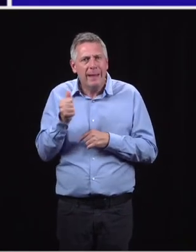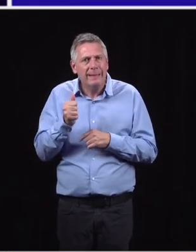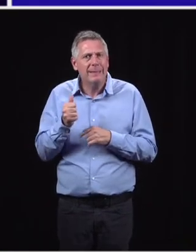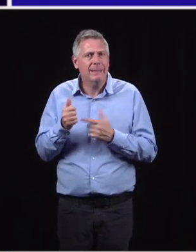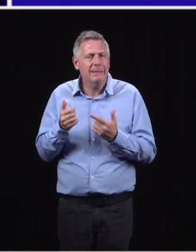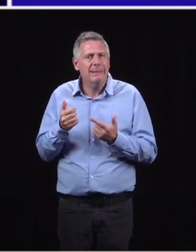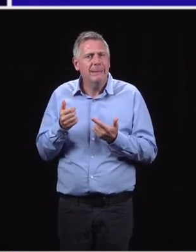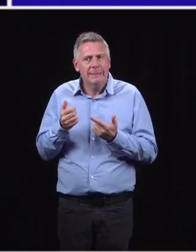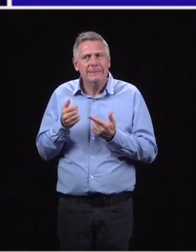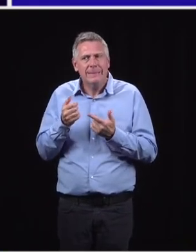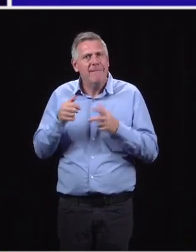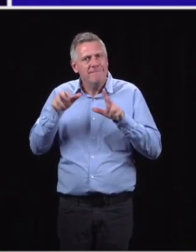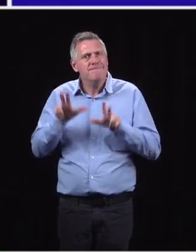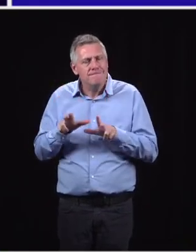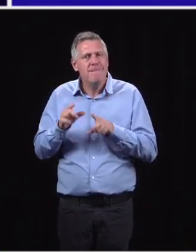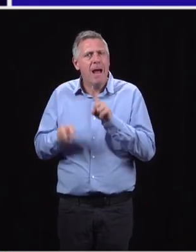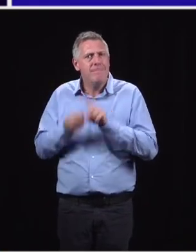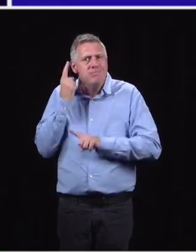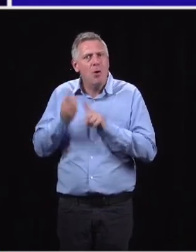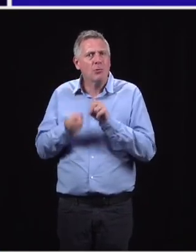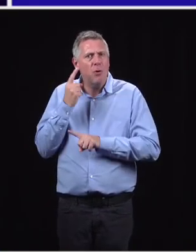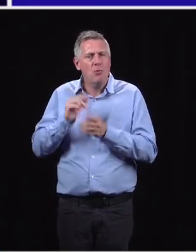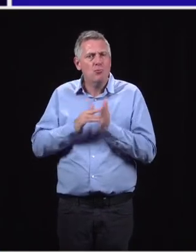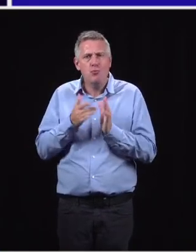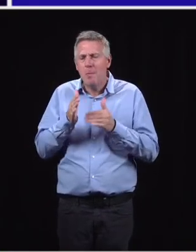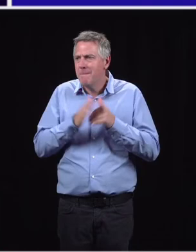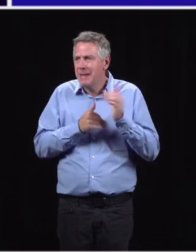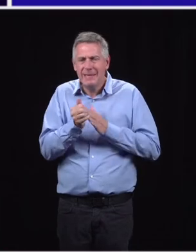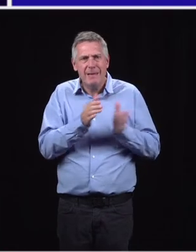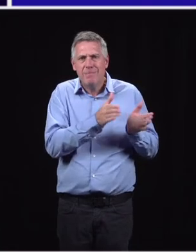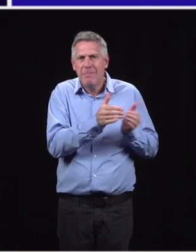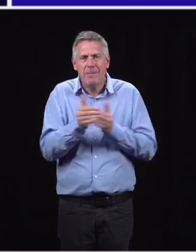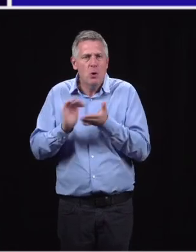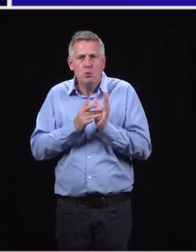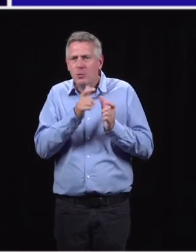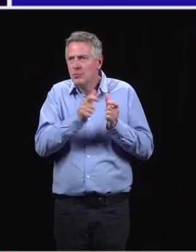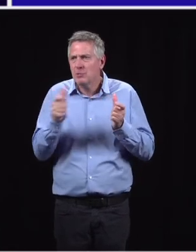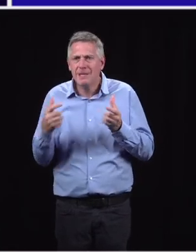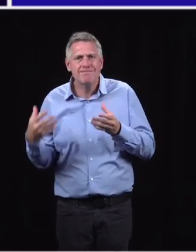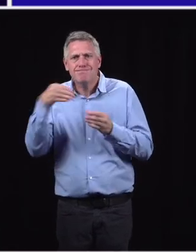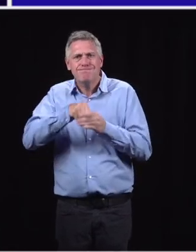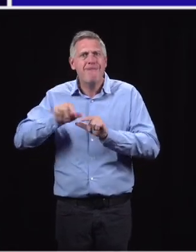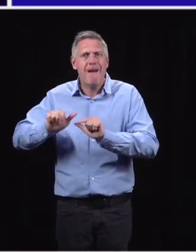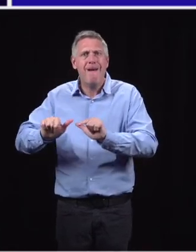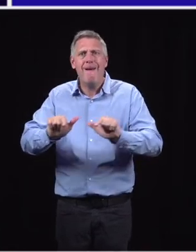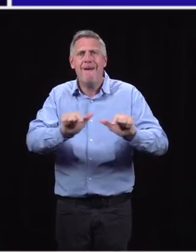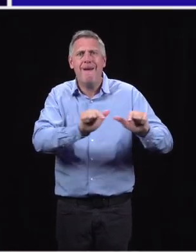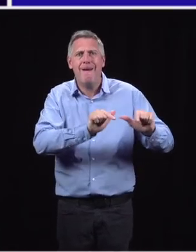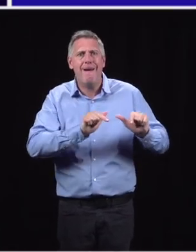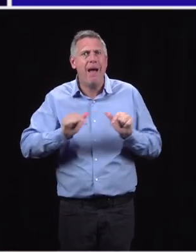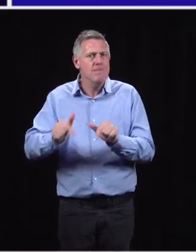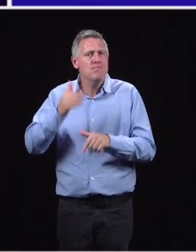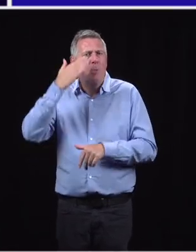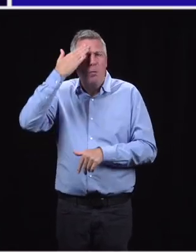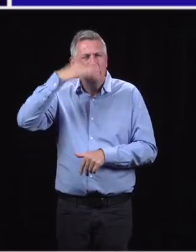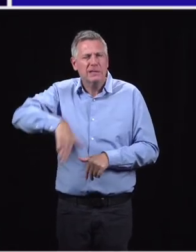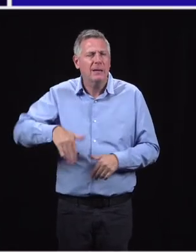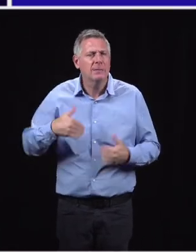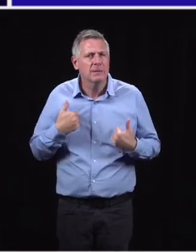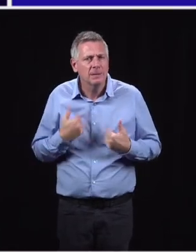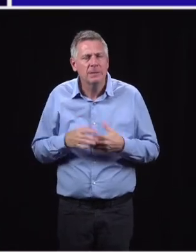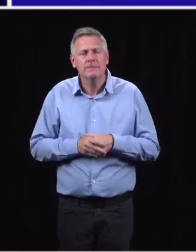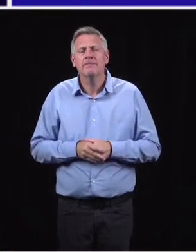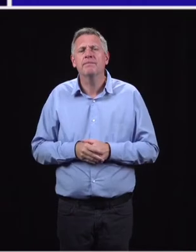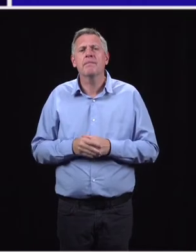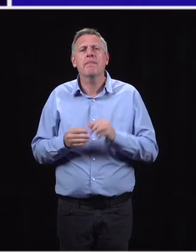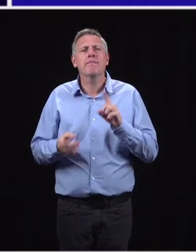dont toutes les catégories de métiers qu'on peut retrouver dans toutes les industries et puis aujourd'hui je crois que il est extrêmement